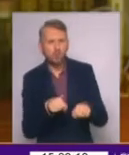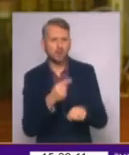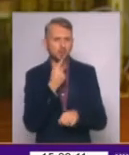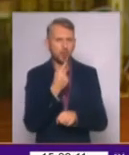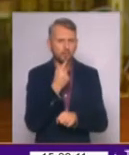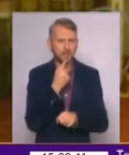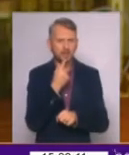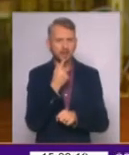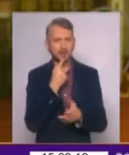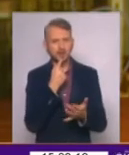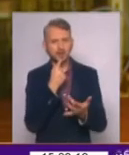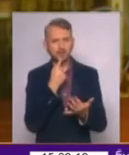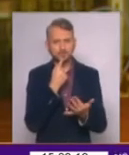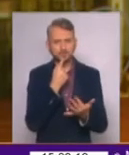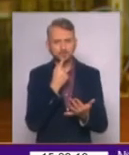спробувати